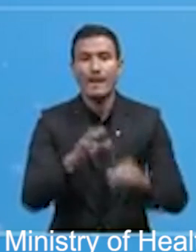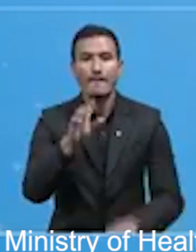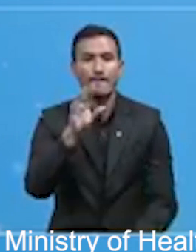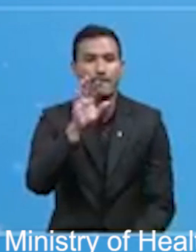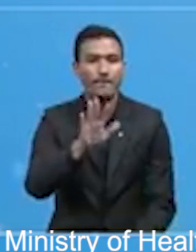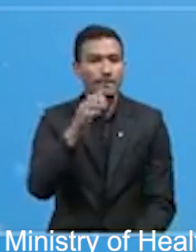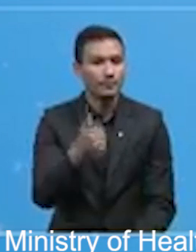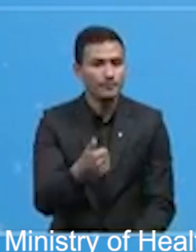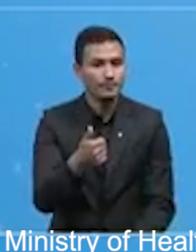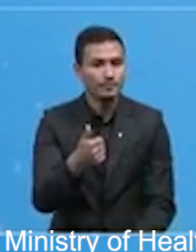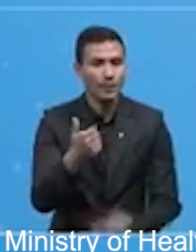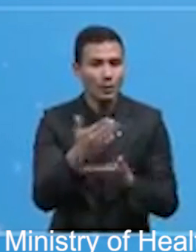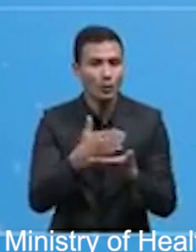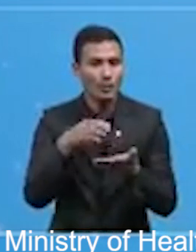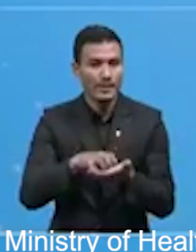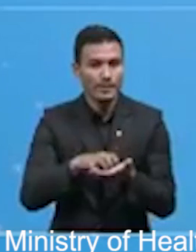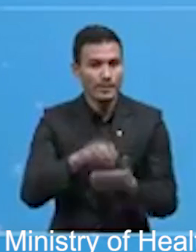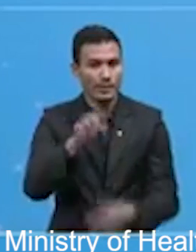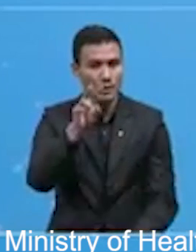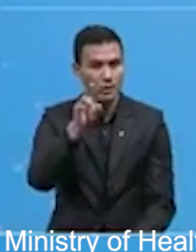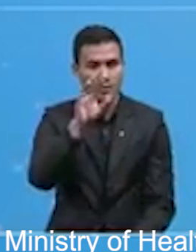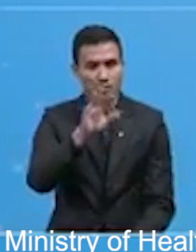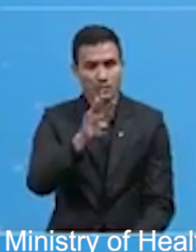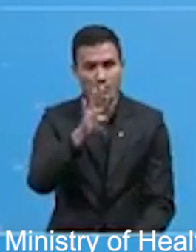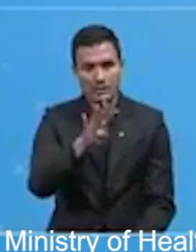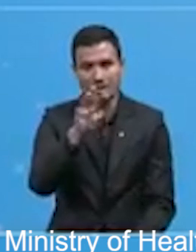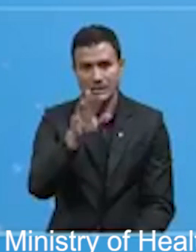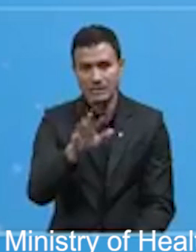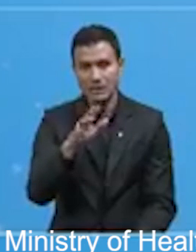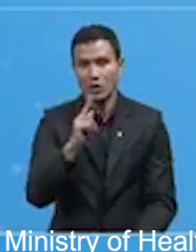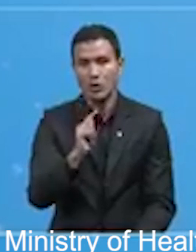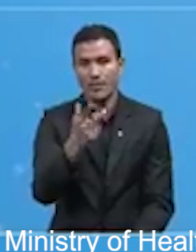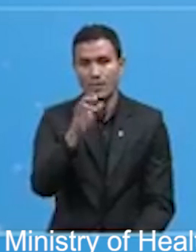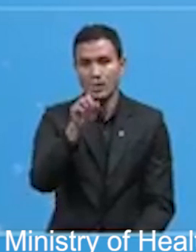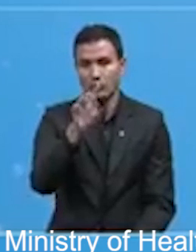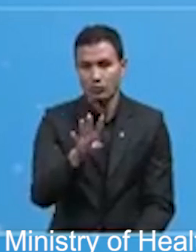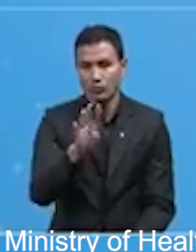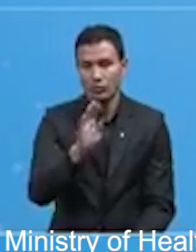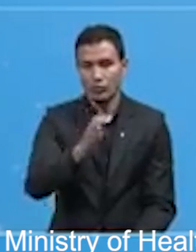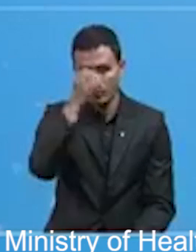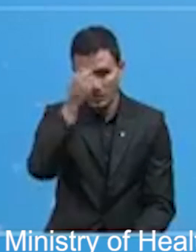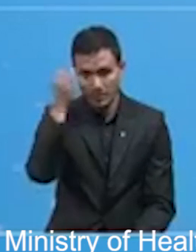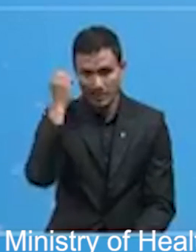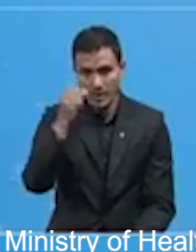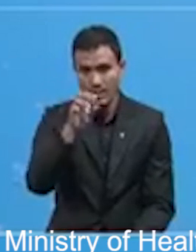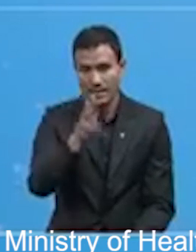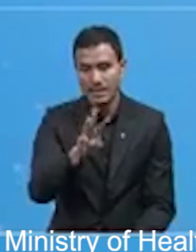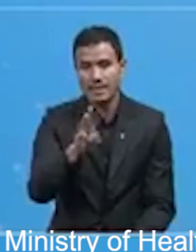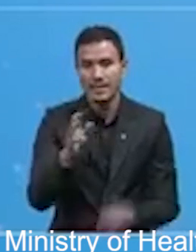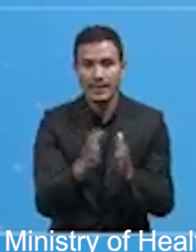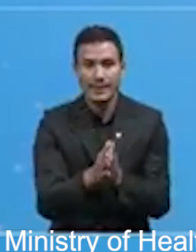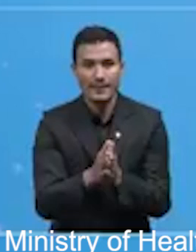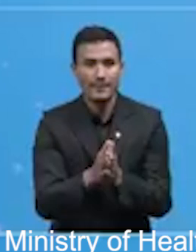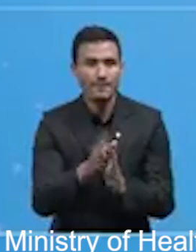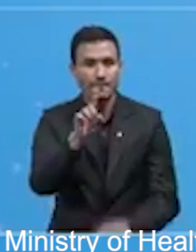प्रदेशमा 56 जना, लुम्बिनी प्रदेशमा 49 जना, कर्णाली प्रदेशमा 14 र सुदूरपश्चिम प्रदेशमा 3 गरी